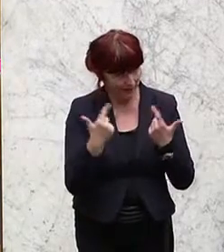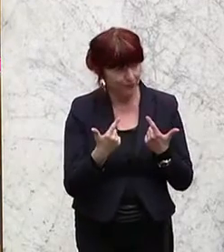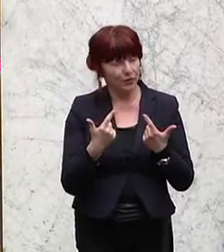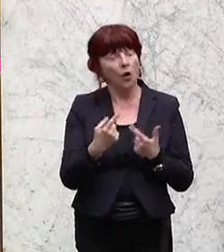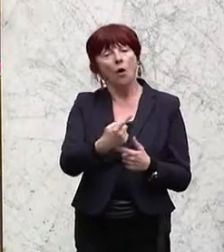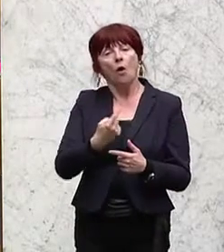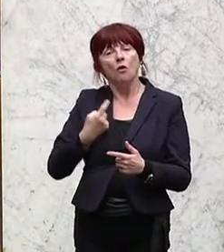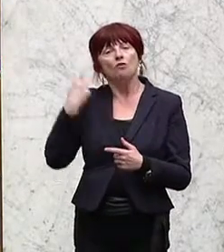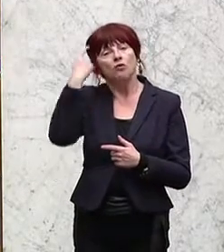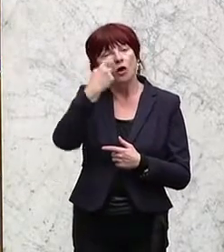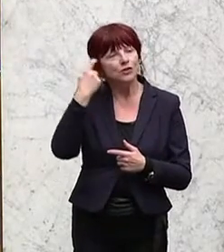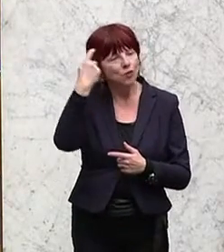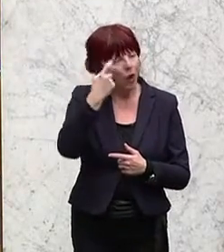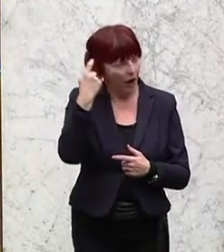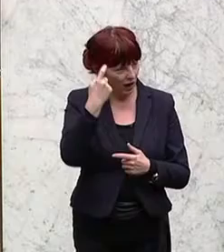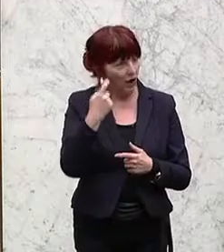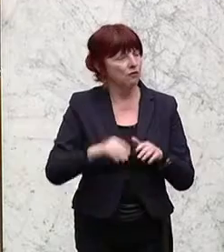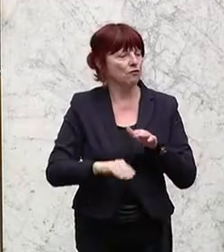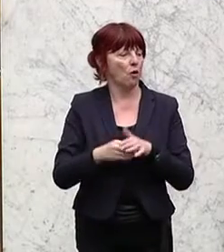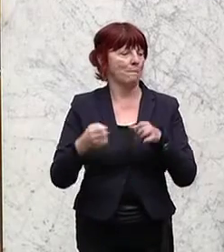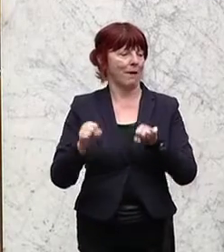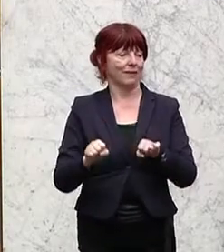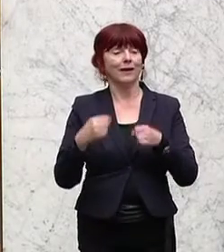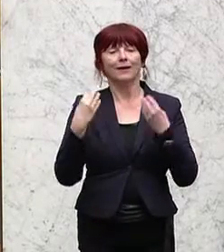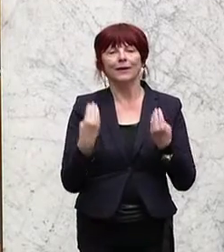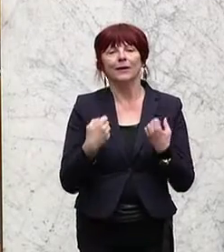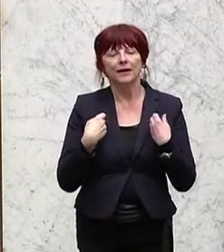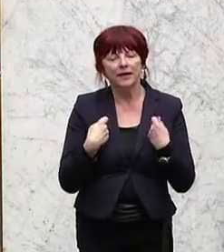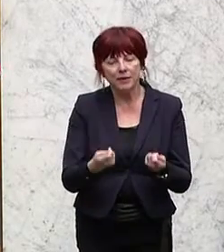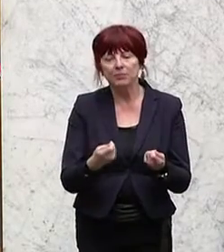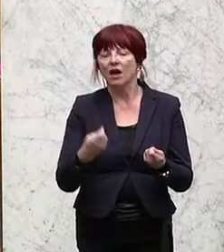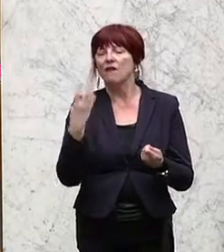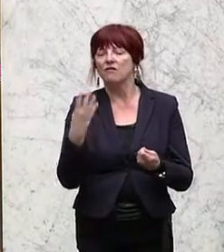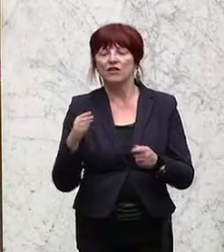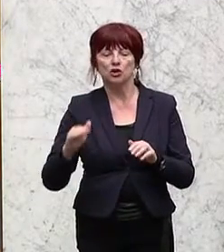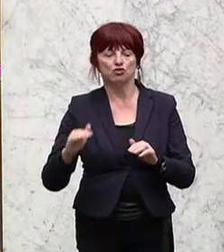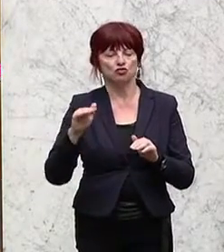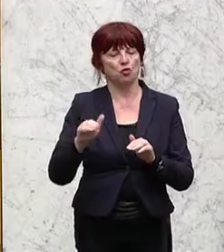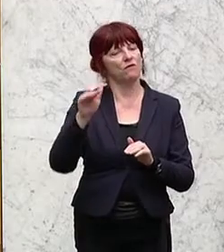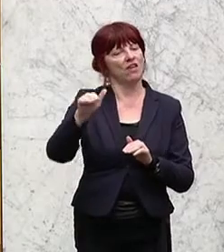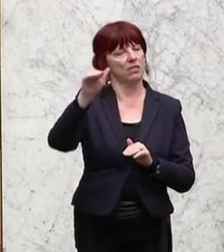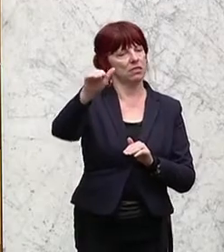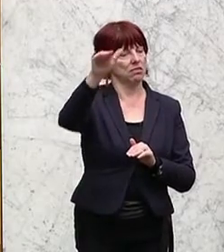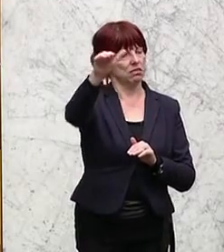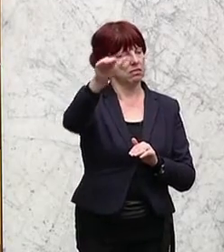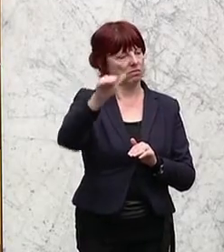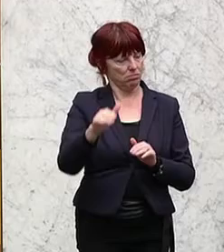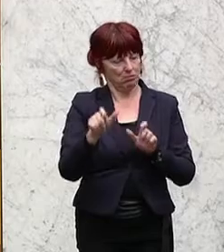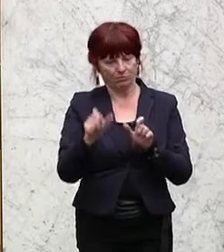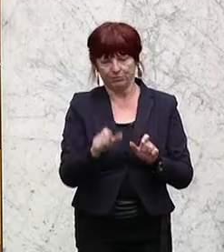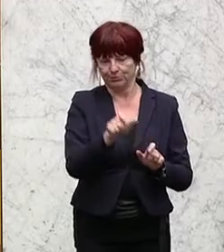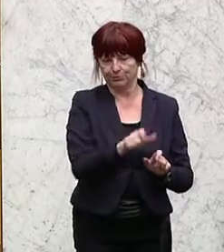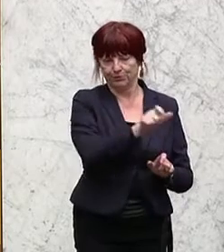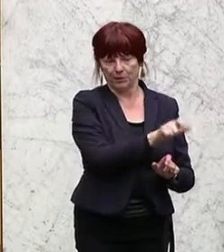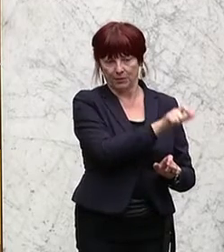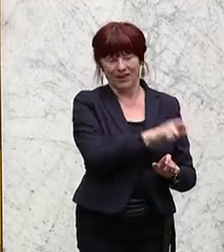Vorsorgevollmacht. Sie sehen auch im Rahmen dieser vier Stufen, und das ist das, was wir ausdrücken wollen, es gibt in Zukunft vier Stufen dessen, wie man